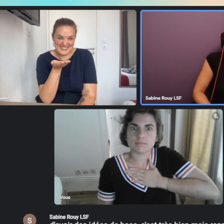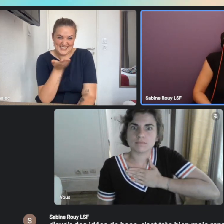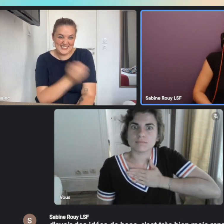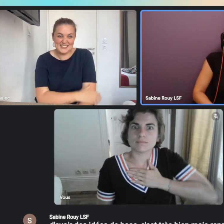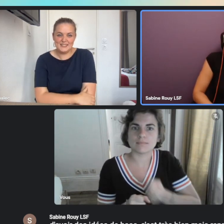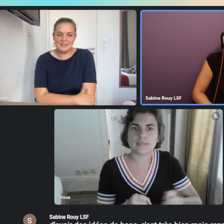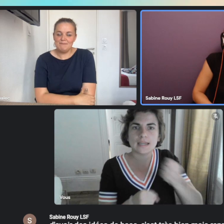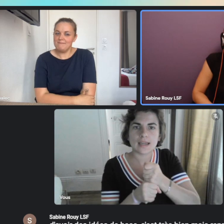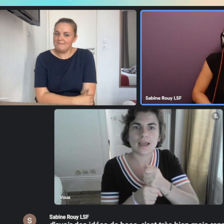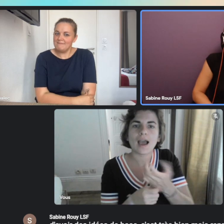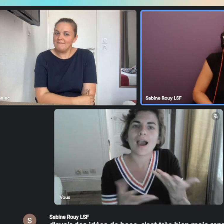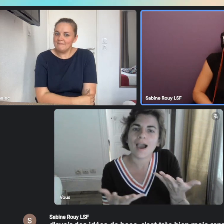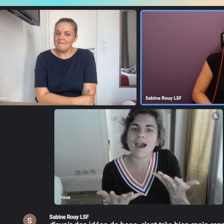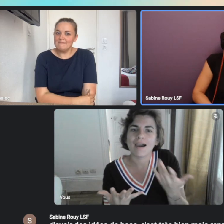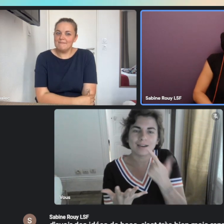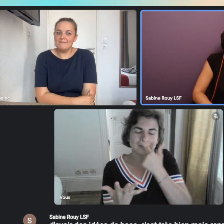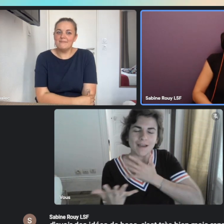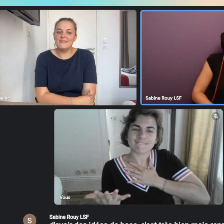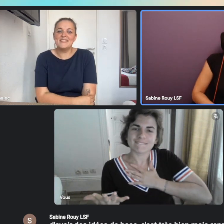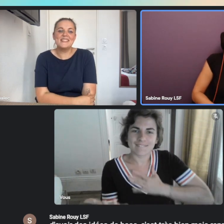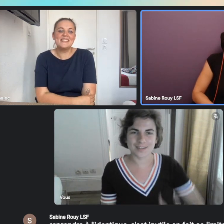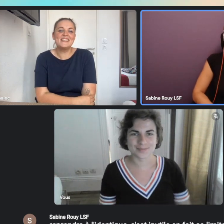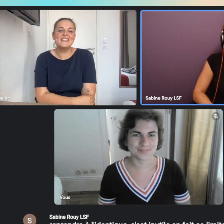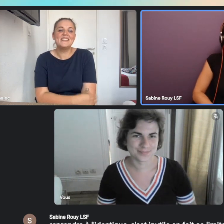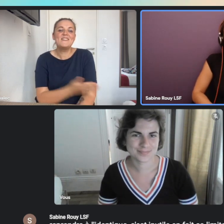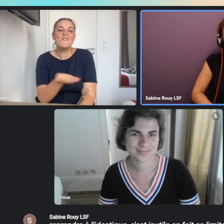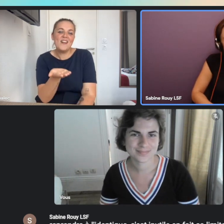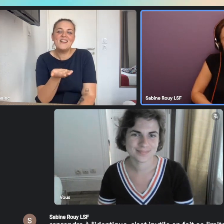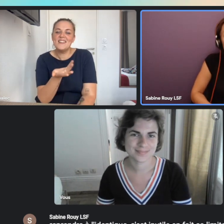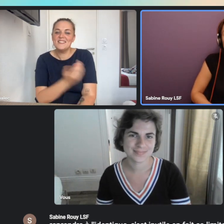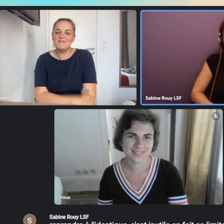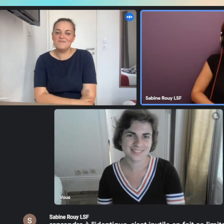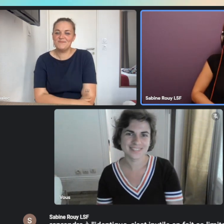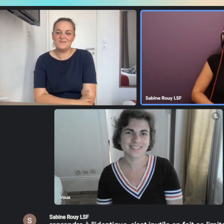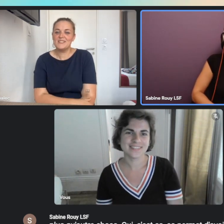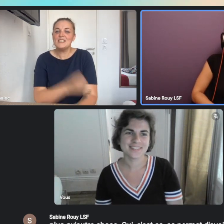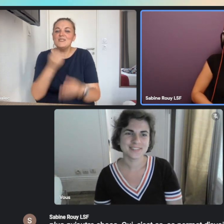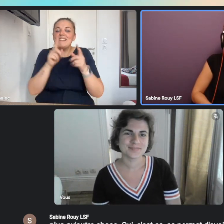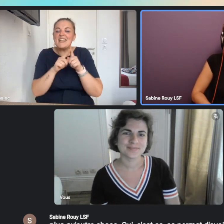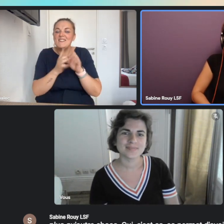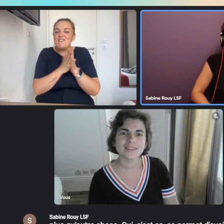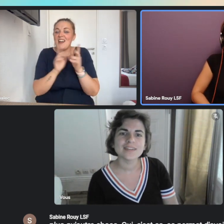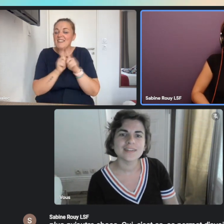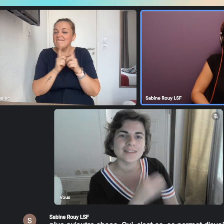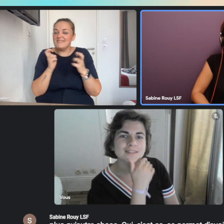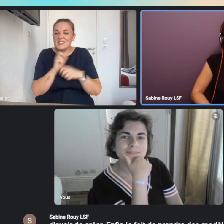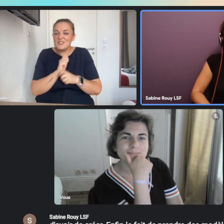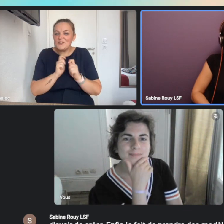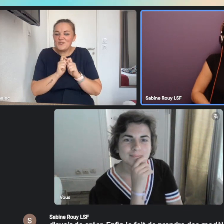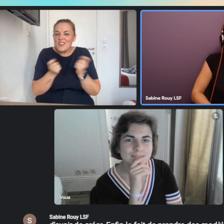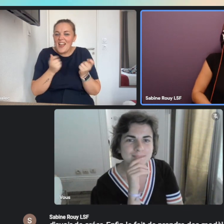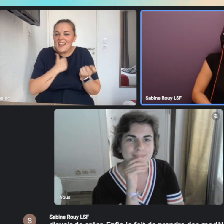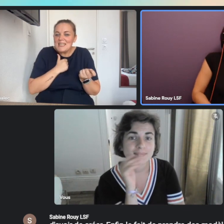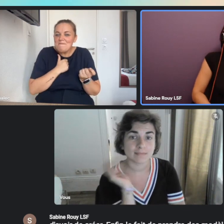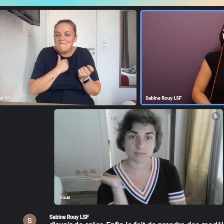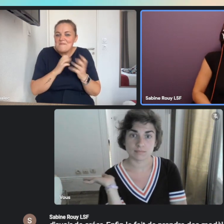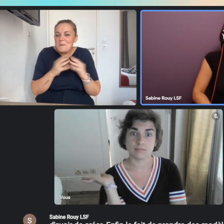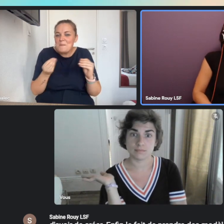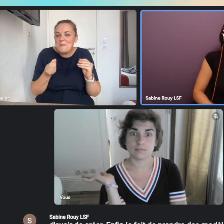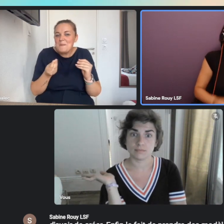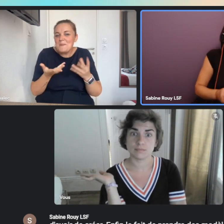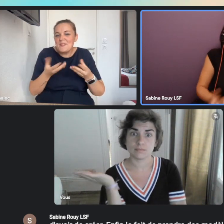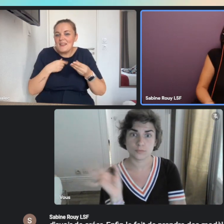fait, c'est pas notre propre style. C'est bien intéressant, justement, d'avoir son style et c'est ça qui fait du bien. Oui, tout à fait, effectivement. Et puis en fait,